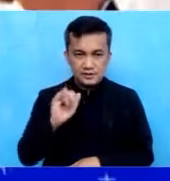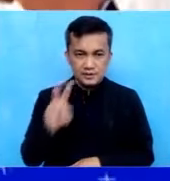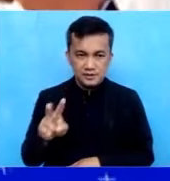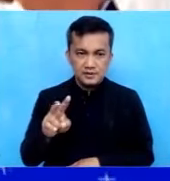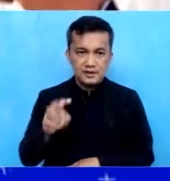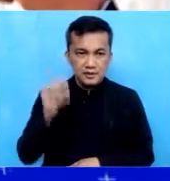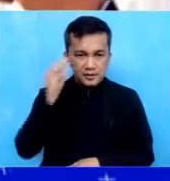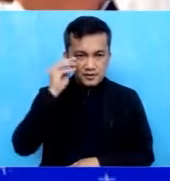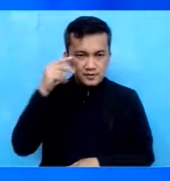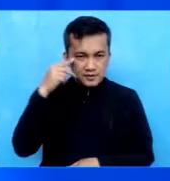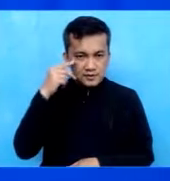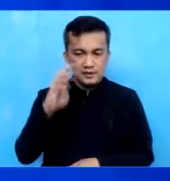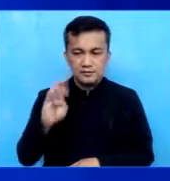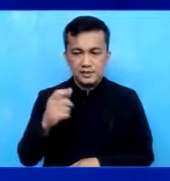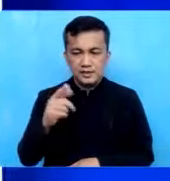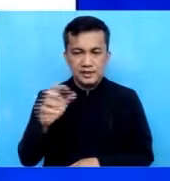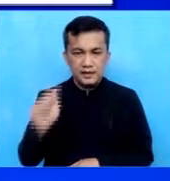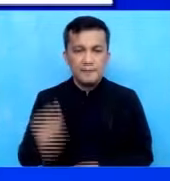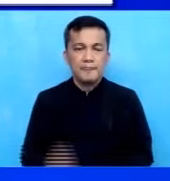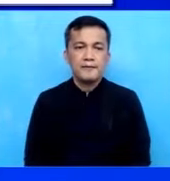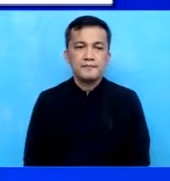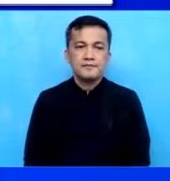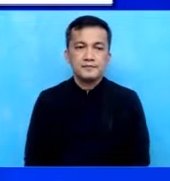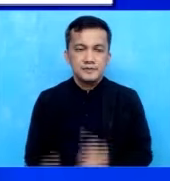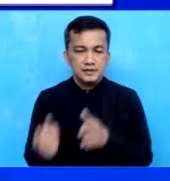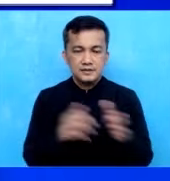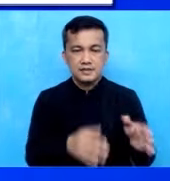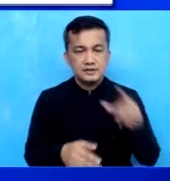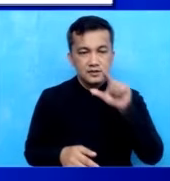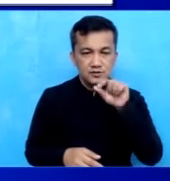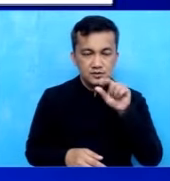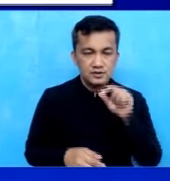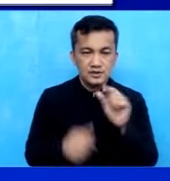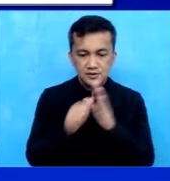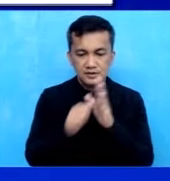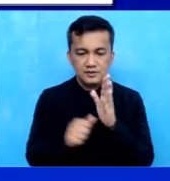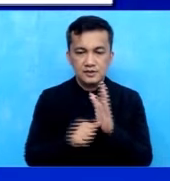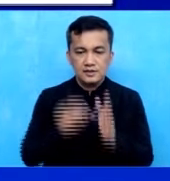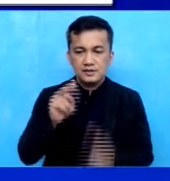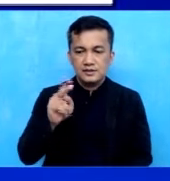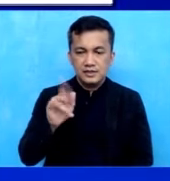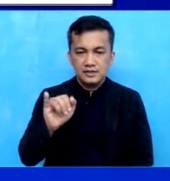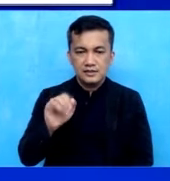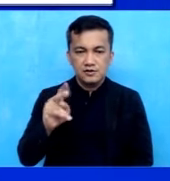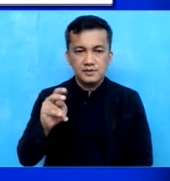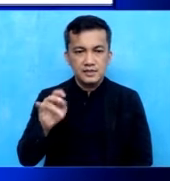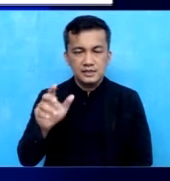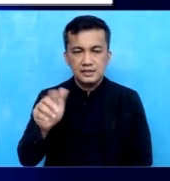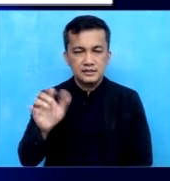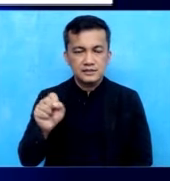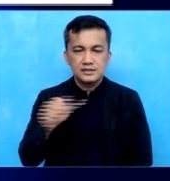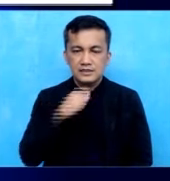Greco Belgica. Sa isa namang tweet, sinabi ni Attorney Nery Colmenares na hindi siya inimbitahan